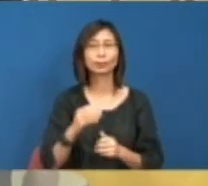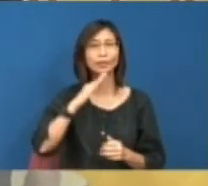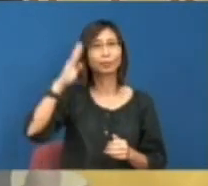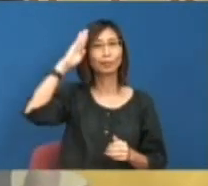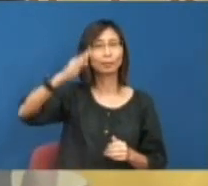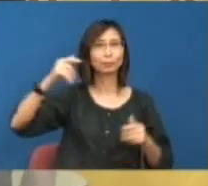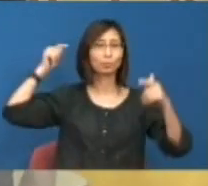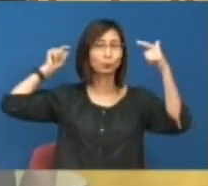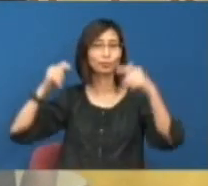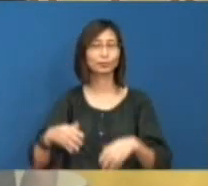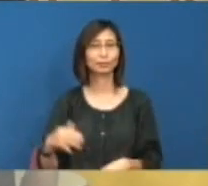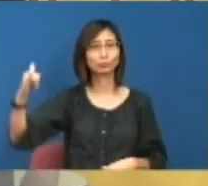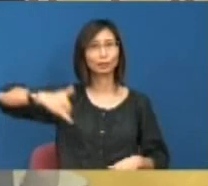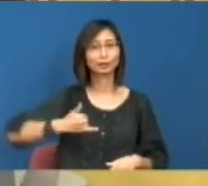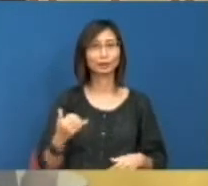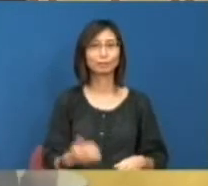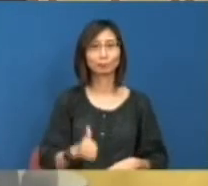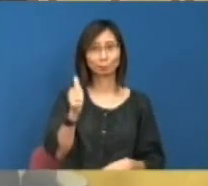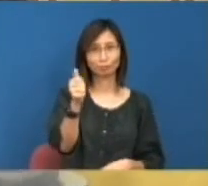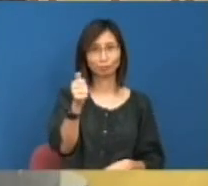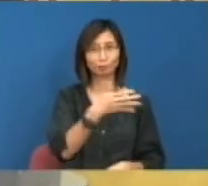咧可以同我一起講啊。多謝大家。